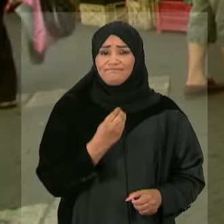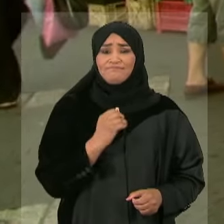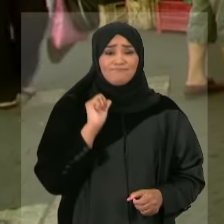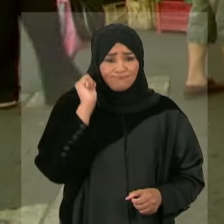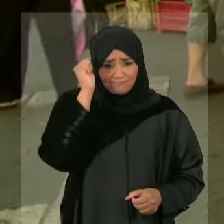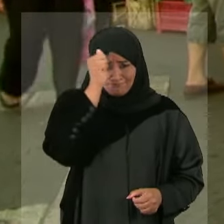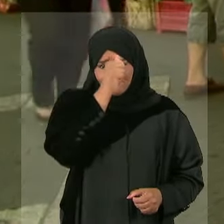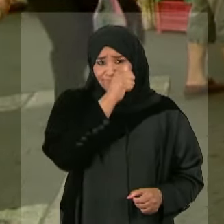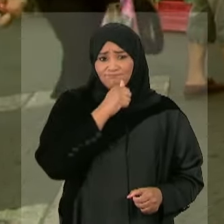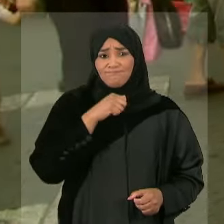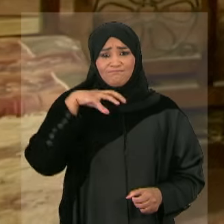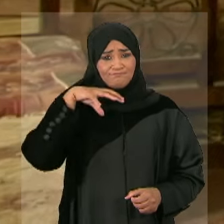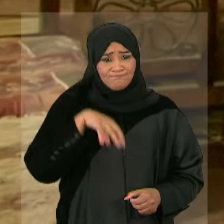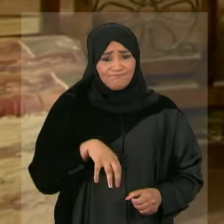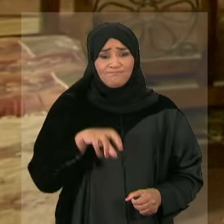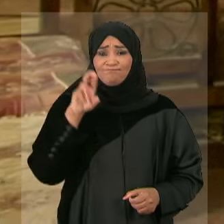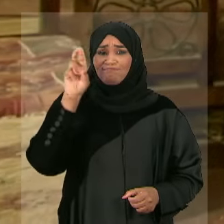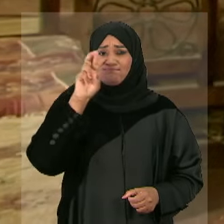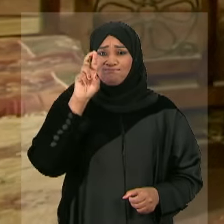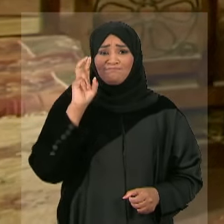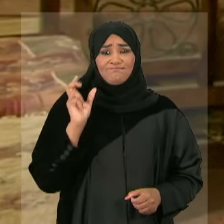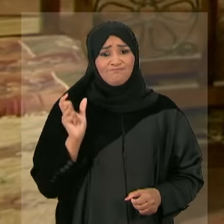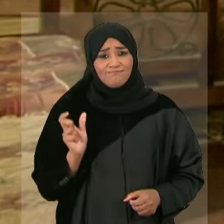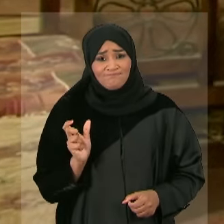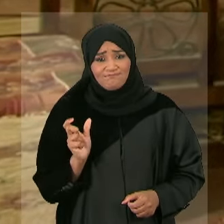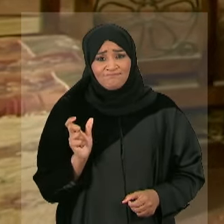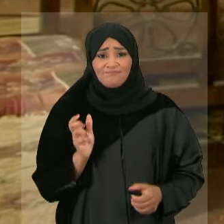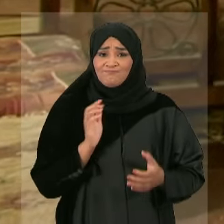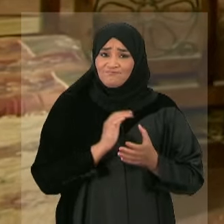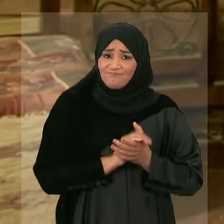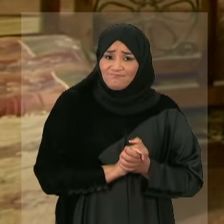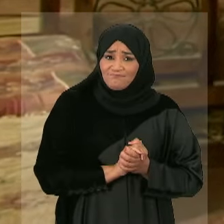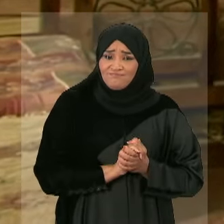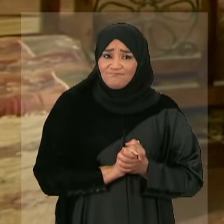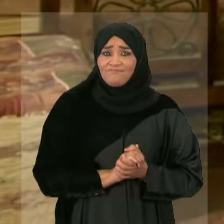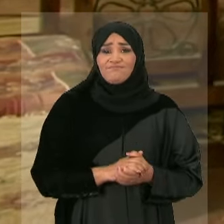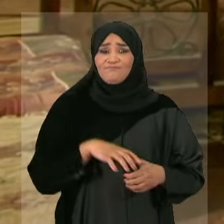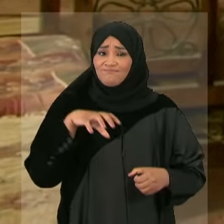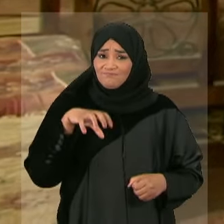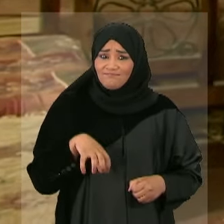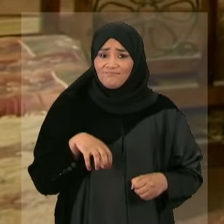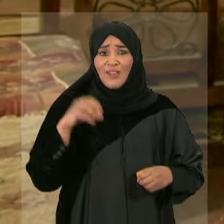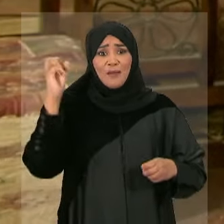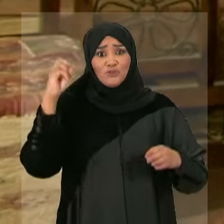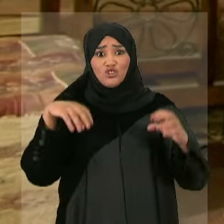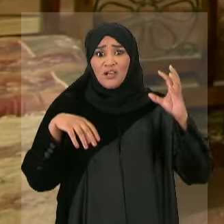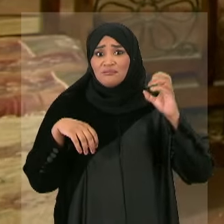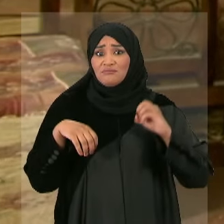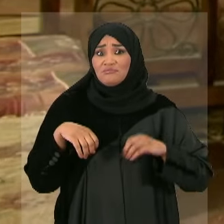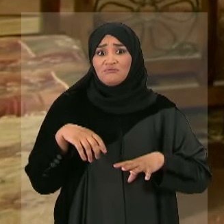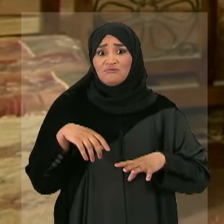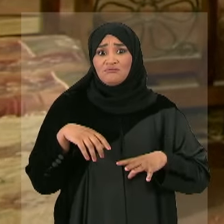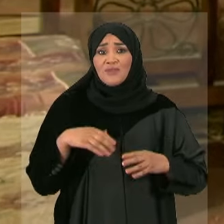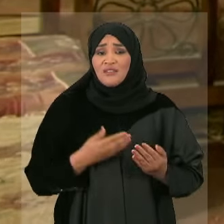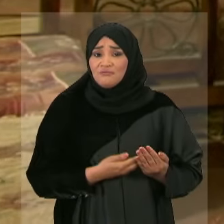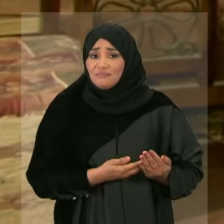المسيح عليه السلام، بلد البشارة، هون تبشرت ستنا مريم في قدوم نبي الله عيسى